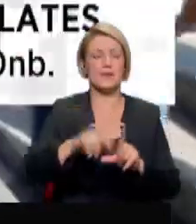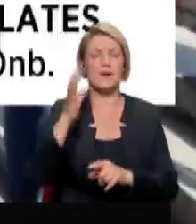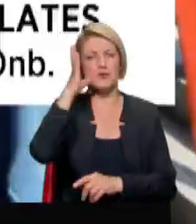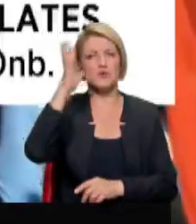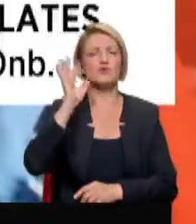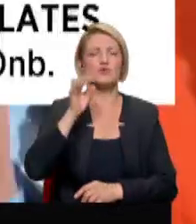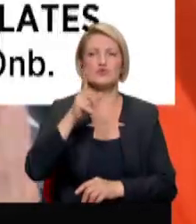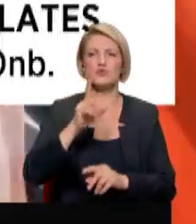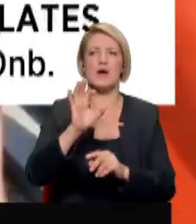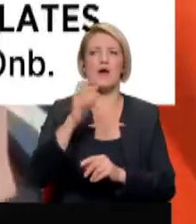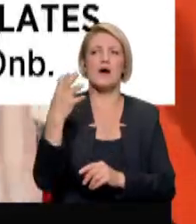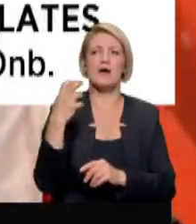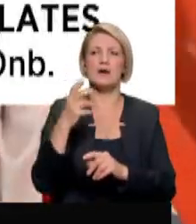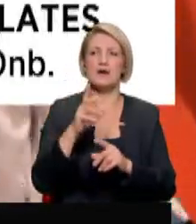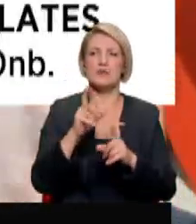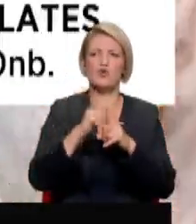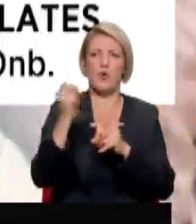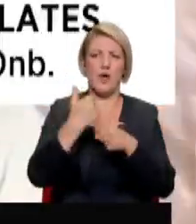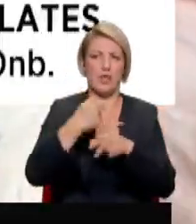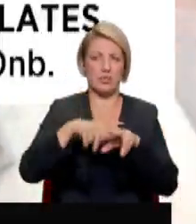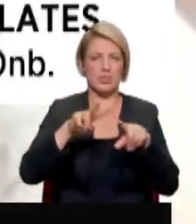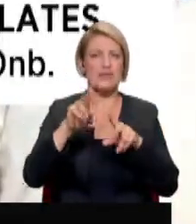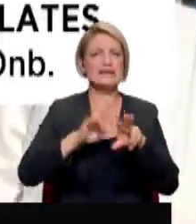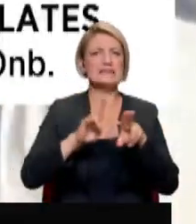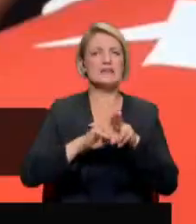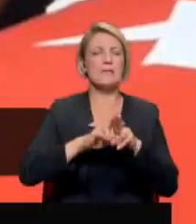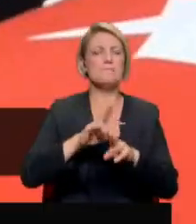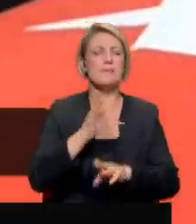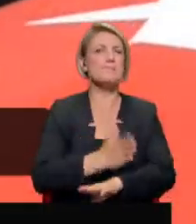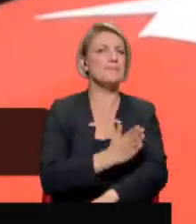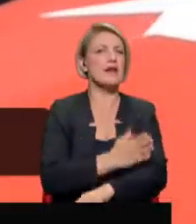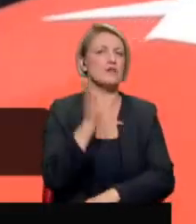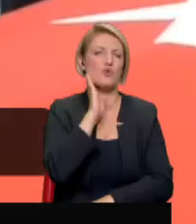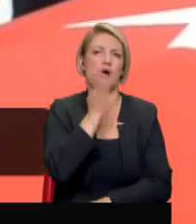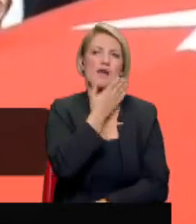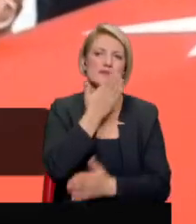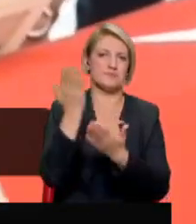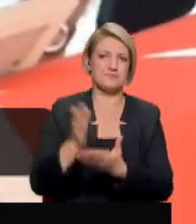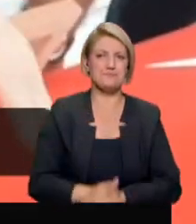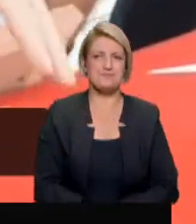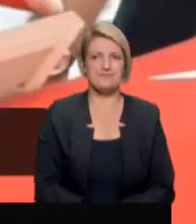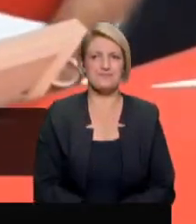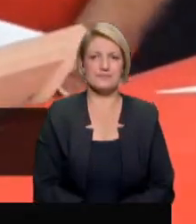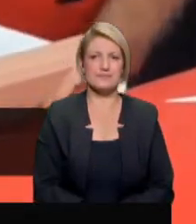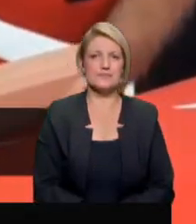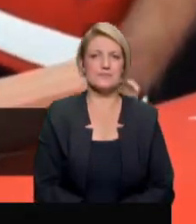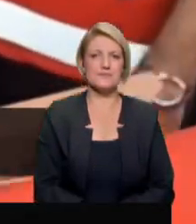Uzman Onbaşı Doğan Kızılateş acı haberi de memleketi Tokatı yaktı